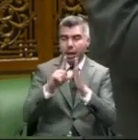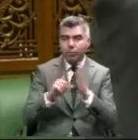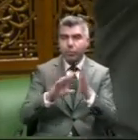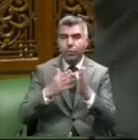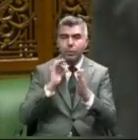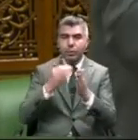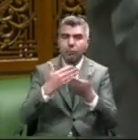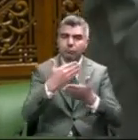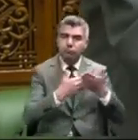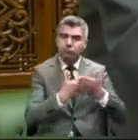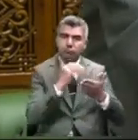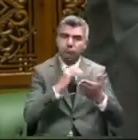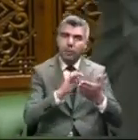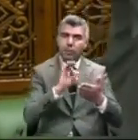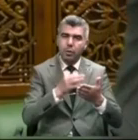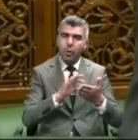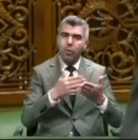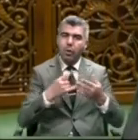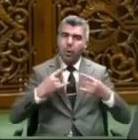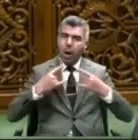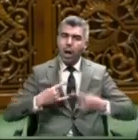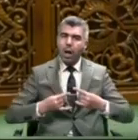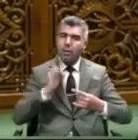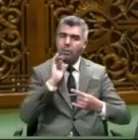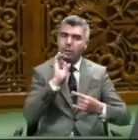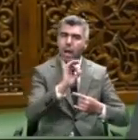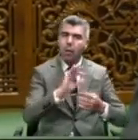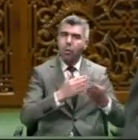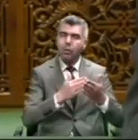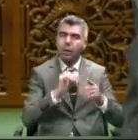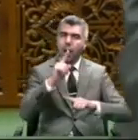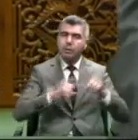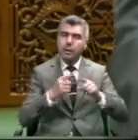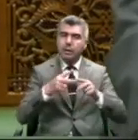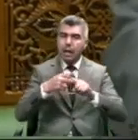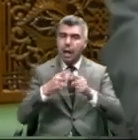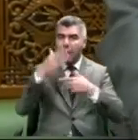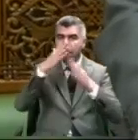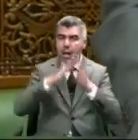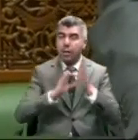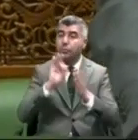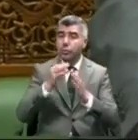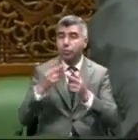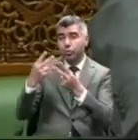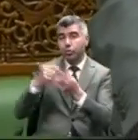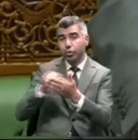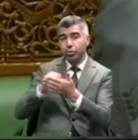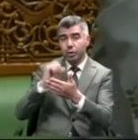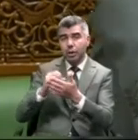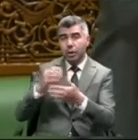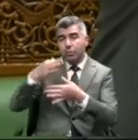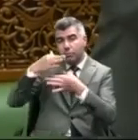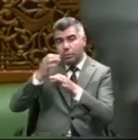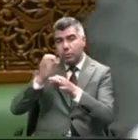المجموعه ديال الامور في المغرب وضعته واحد المجموعه ديال المختبرات